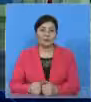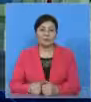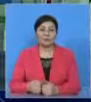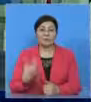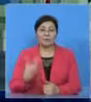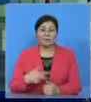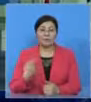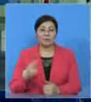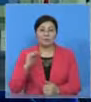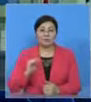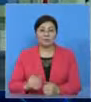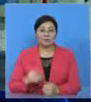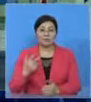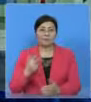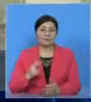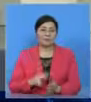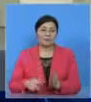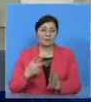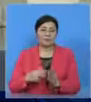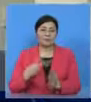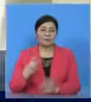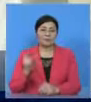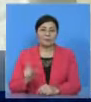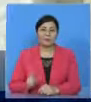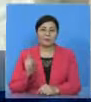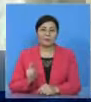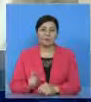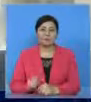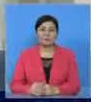выздоровления 31 882 пациента.